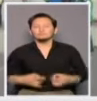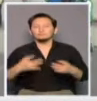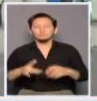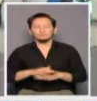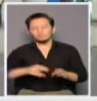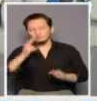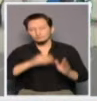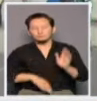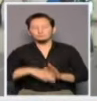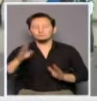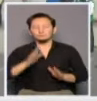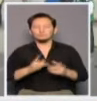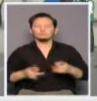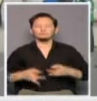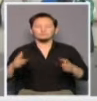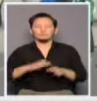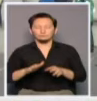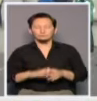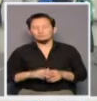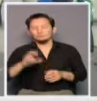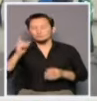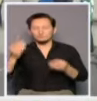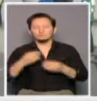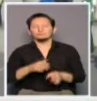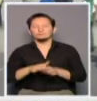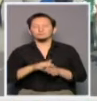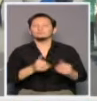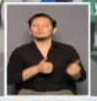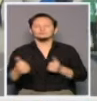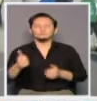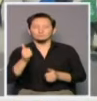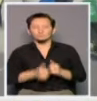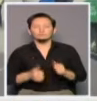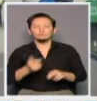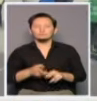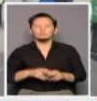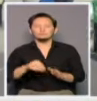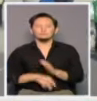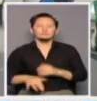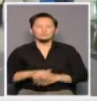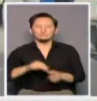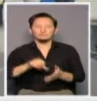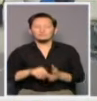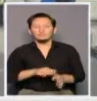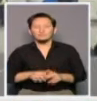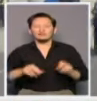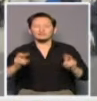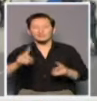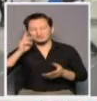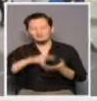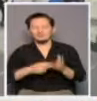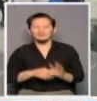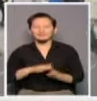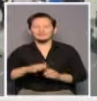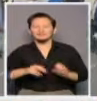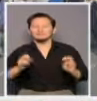мы начинали его отмечать. Иншалла, до конца жизни будем отмечать. И этот, я вообще-то,